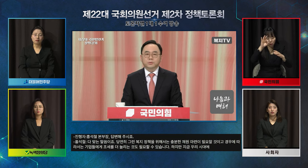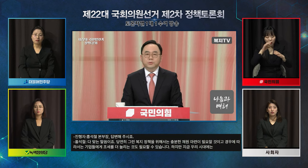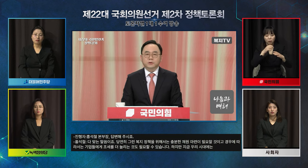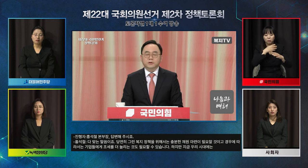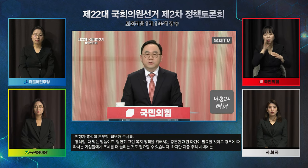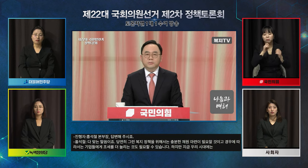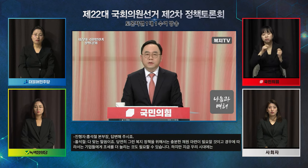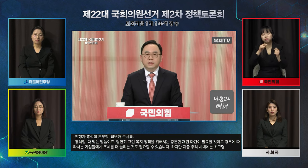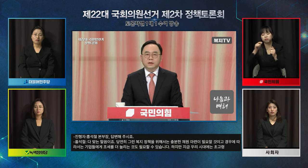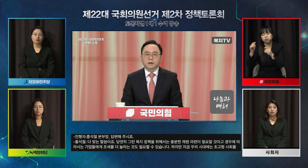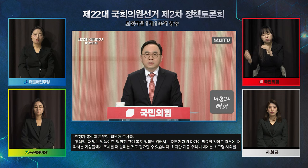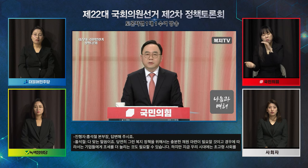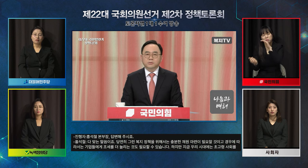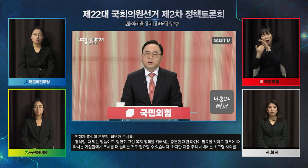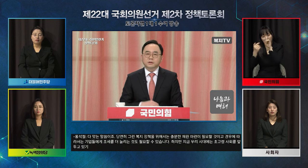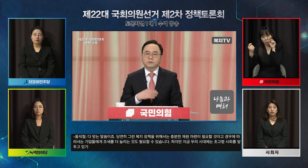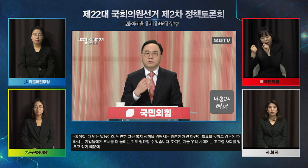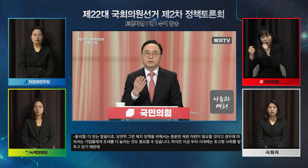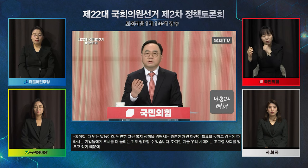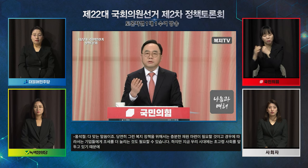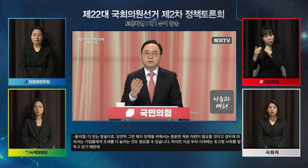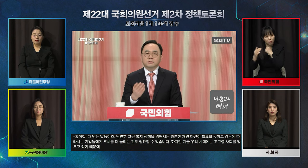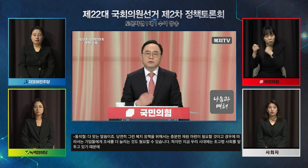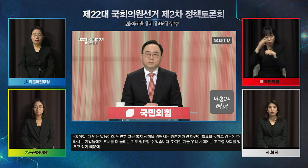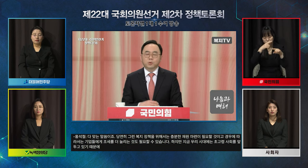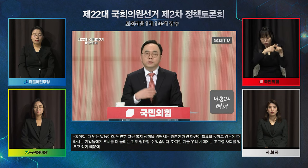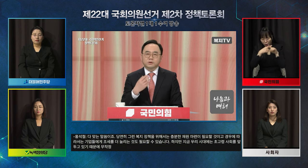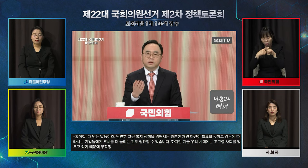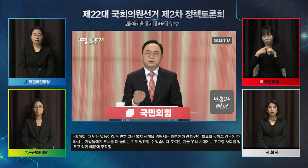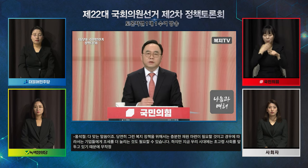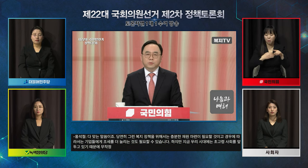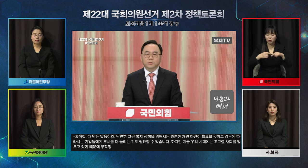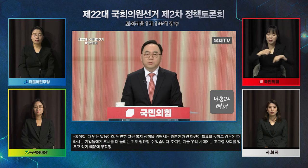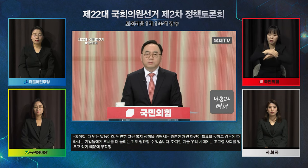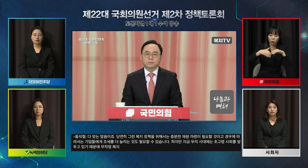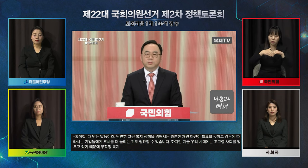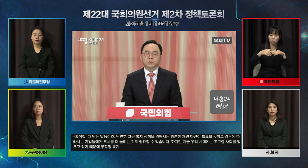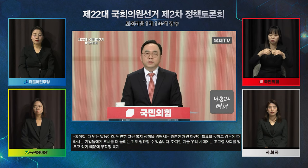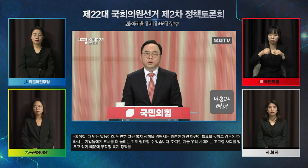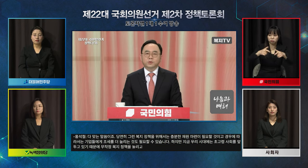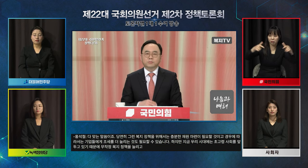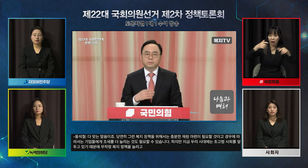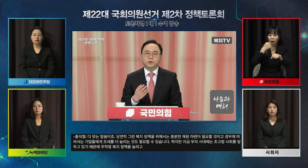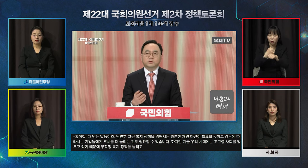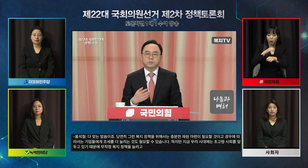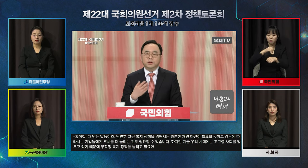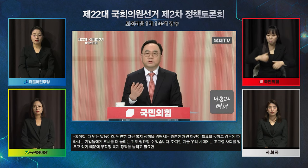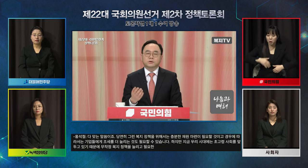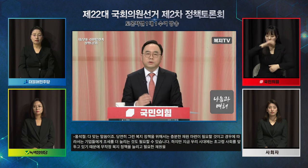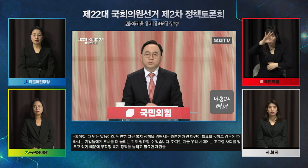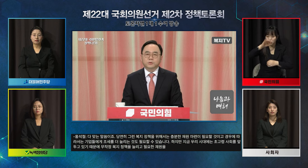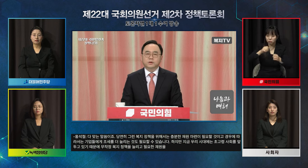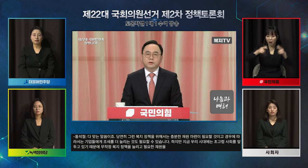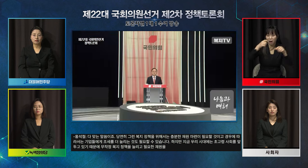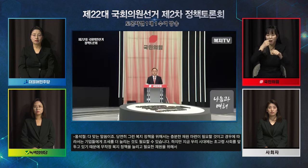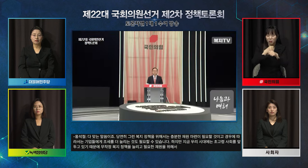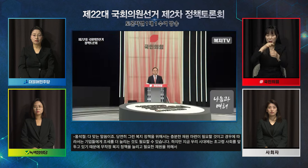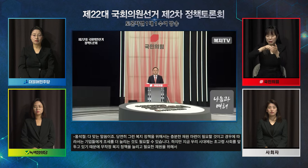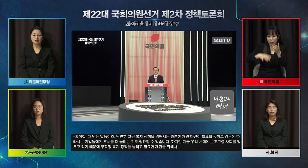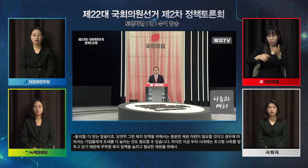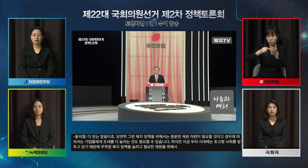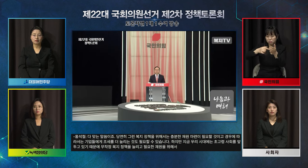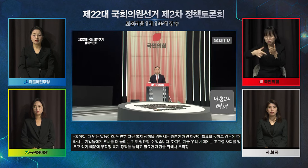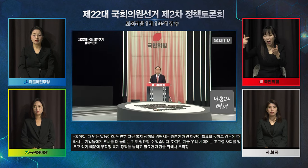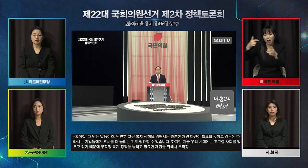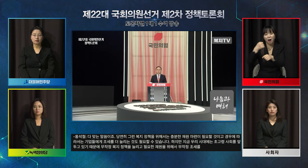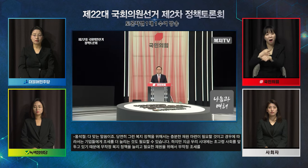사회를 앞두고 있기 때문에 무작정 복지 정책을 늘리고 필요한 재원을 위해서 무작정 조세를 늘리는